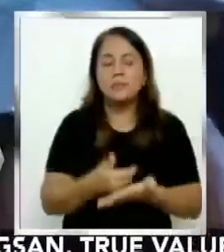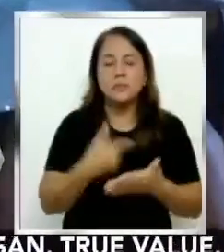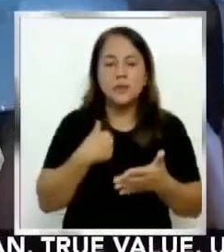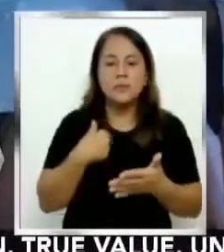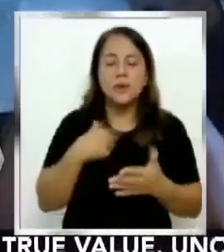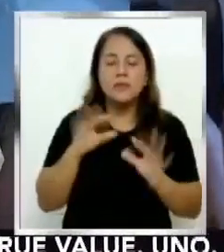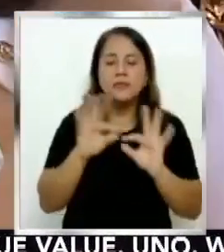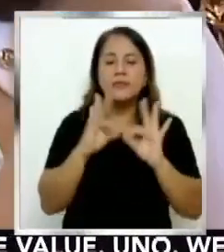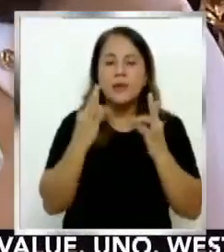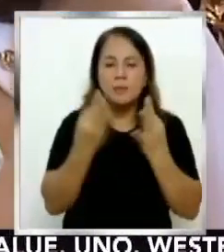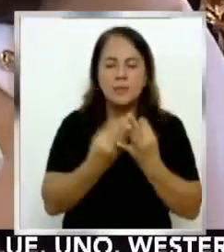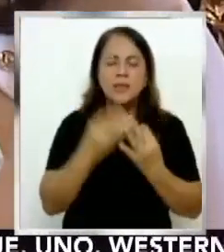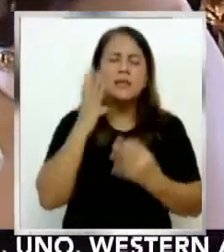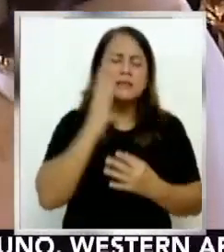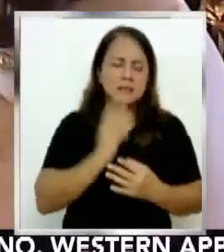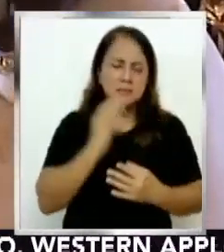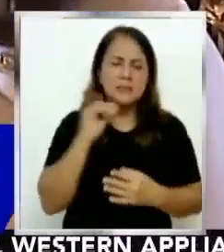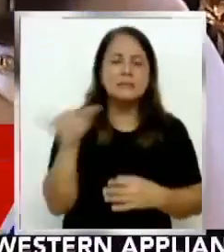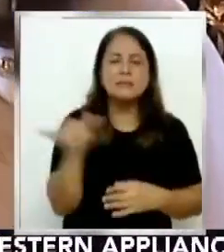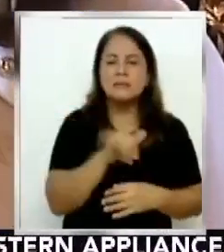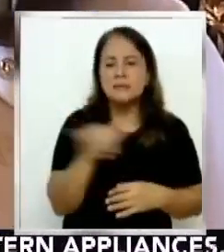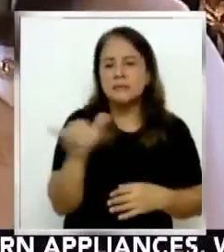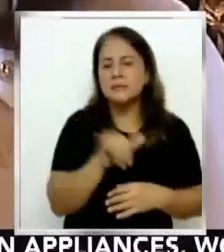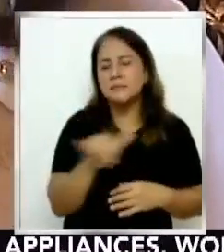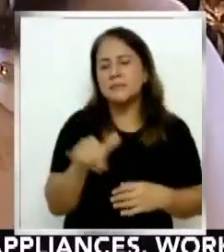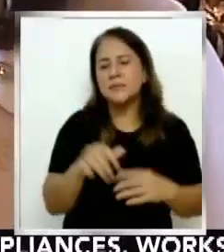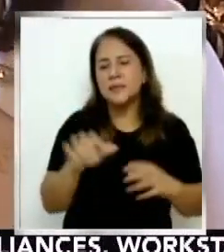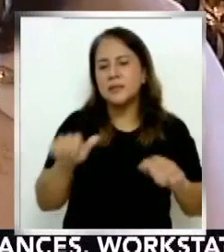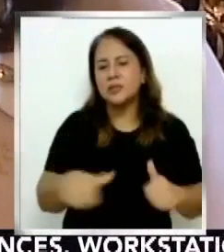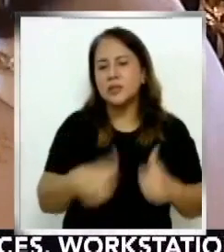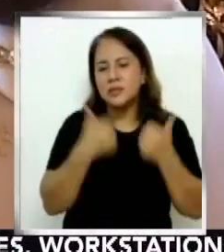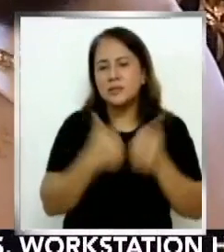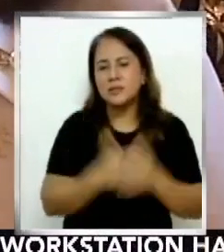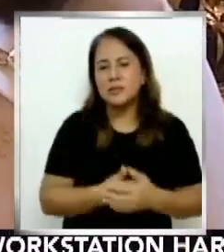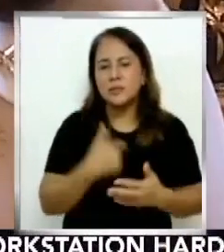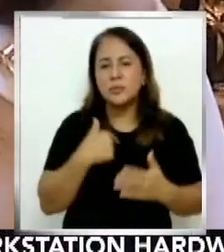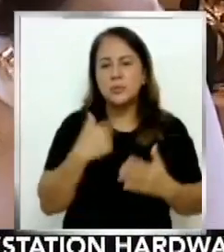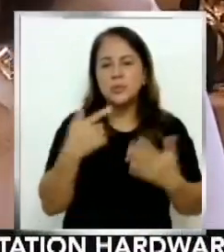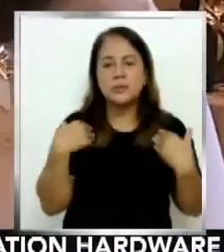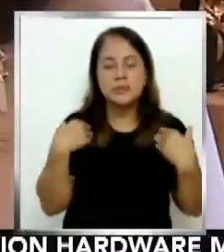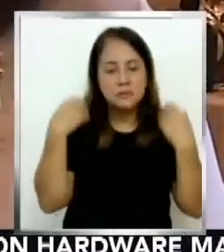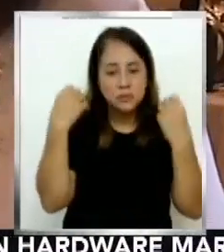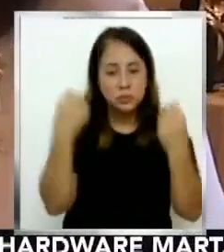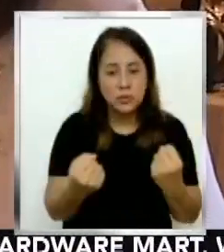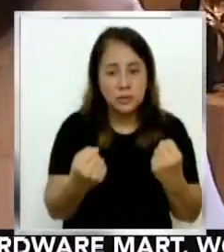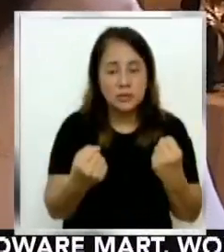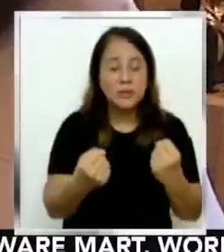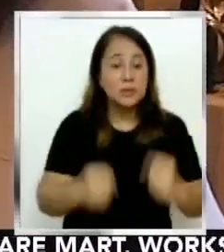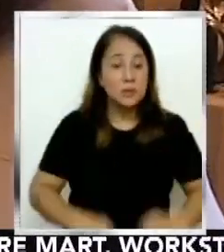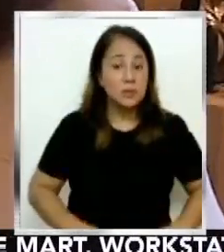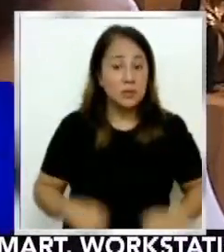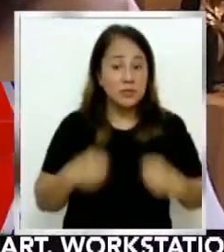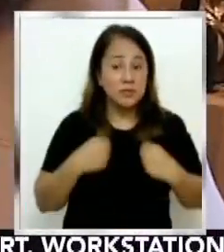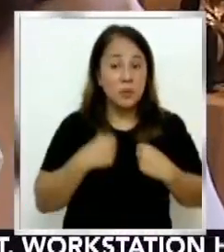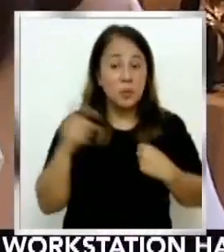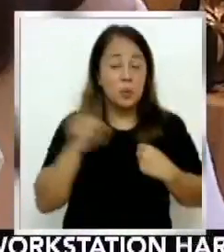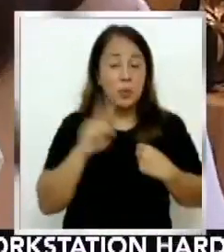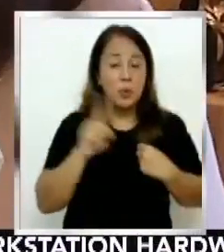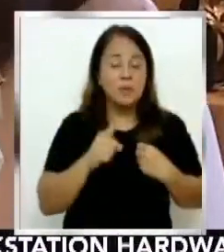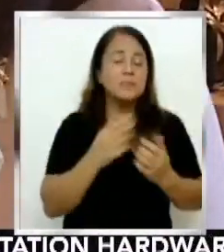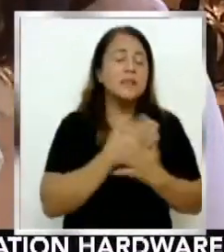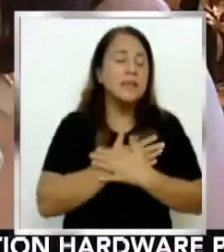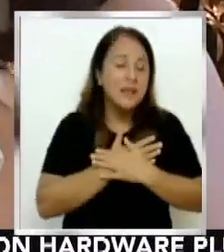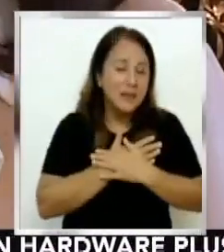ganitong pagsubok. Ang nakapagpapalakas po sa isang survivor ay yung pagmamahal po at pag-asang binibigay